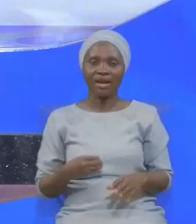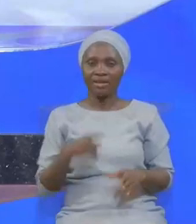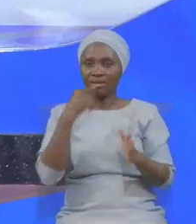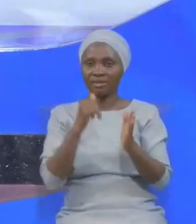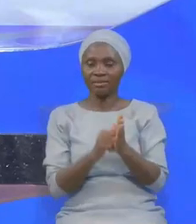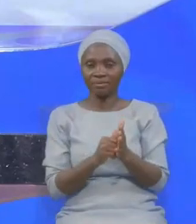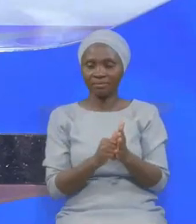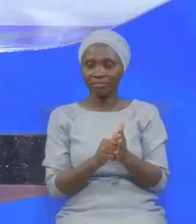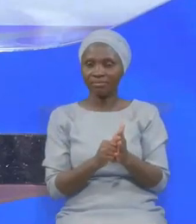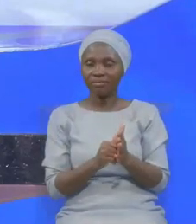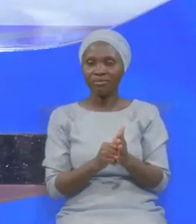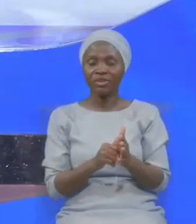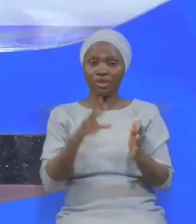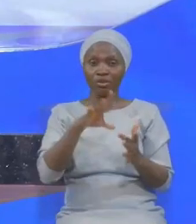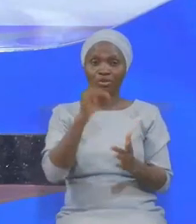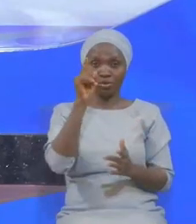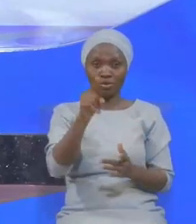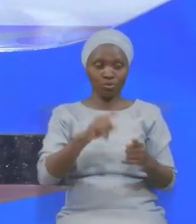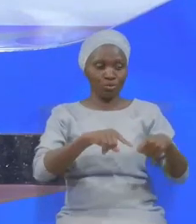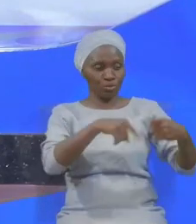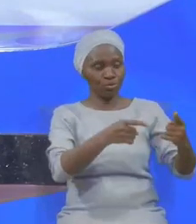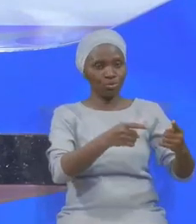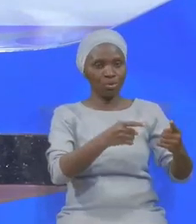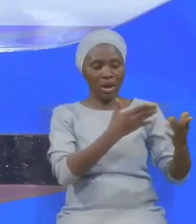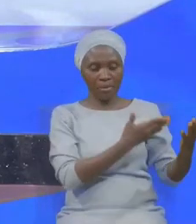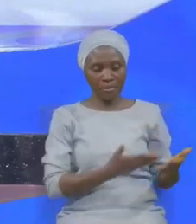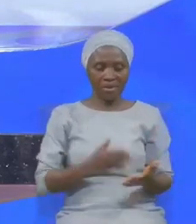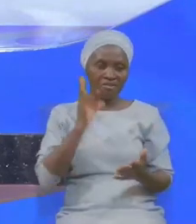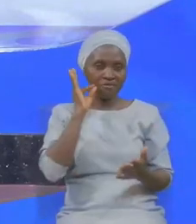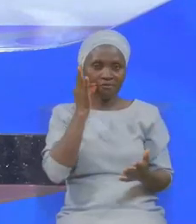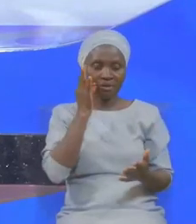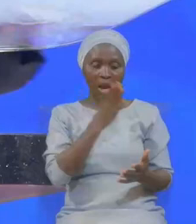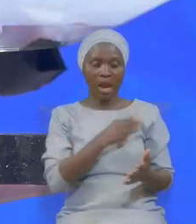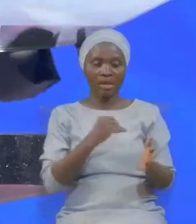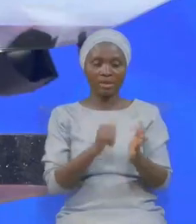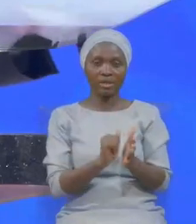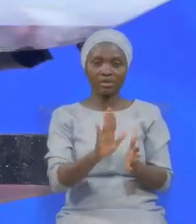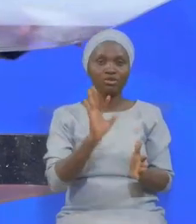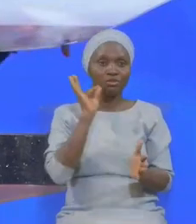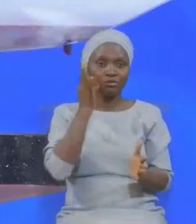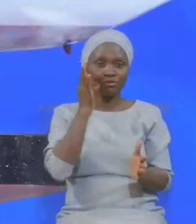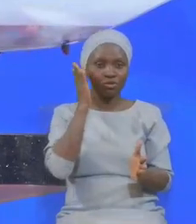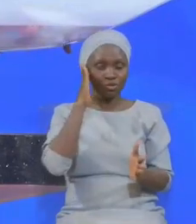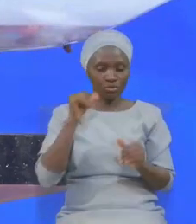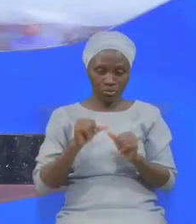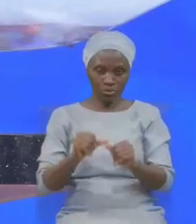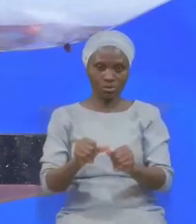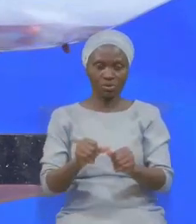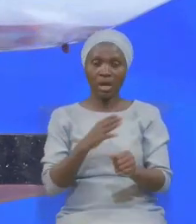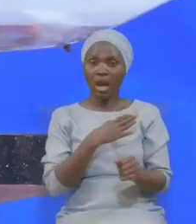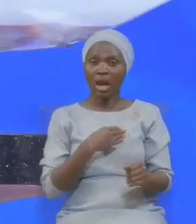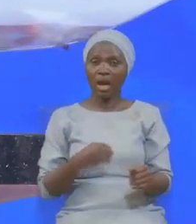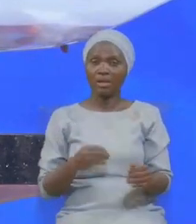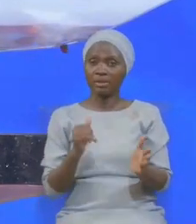établi afin que vous alliez, que vous portiez du fruit et que votre fruit demeure, afin que ce que vous